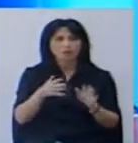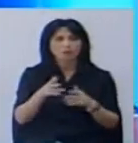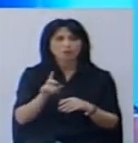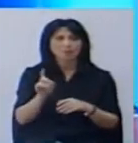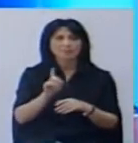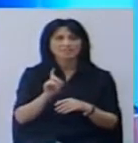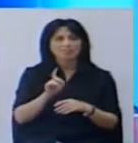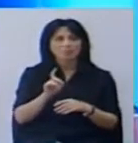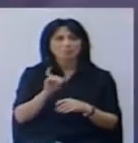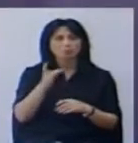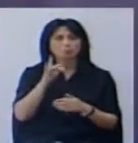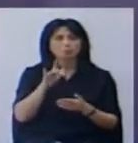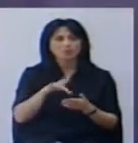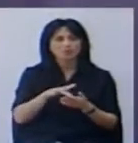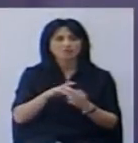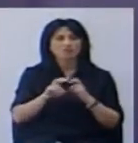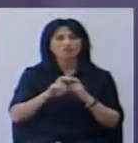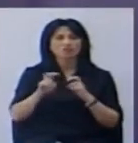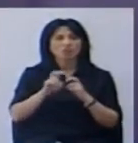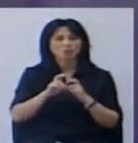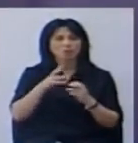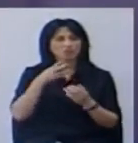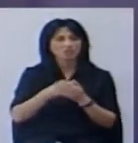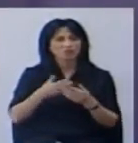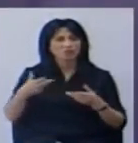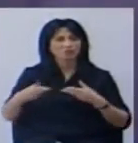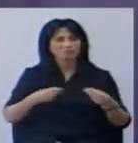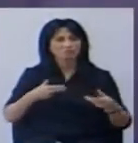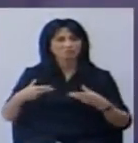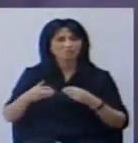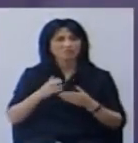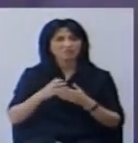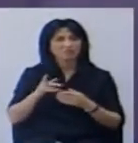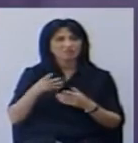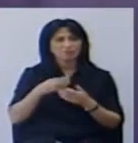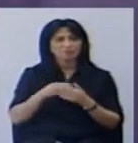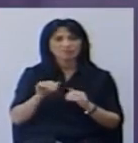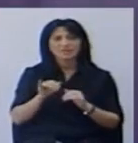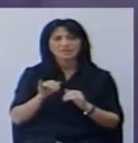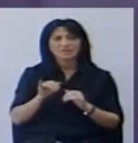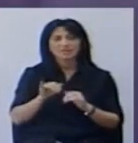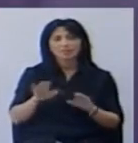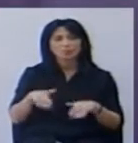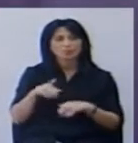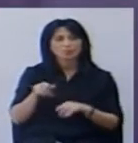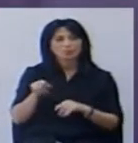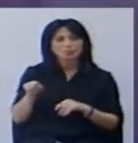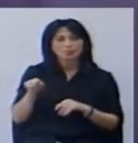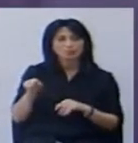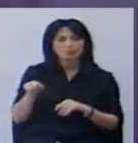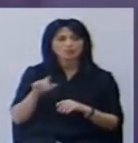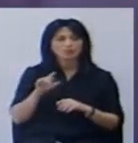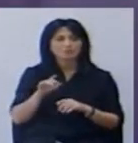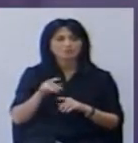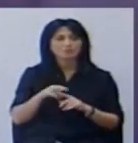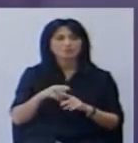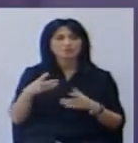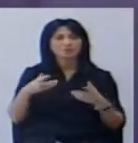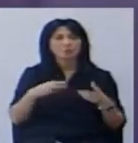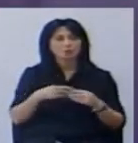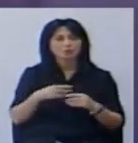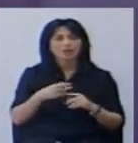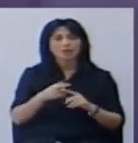შეიძლება რუსთავი ჭია თურასაც აქვს თავისი შემოსავლები მაღაროდან გამომდინარე, ანუ სადაც უფრო არის სერიოზული კი